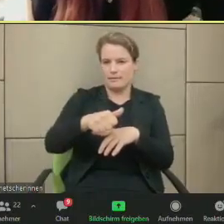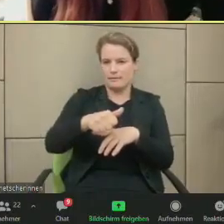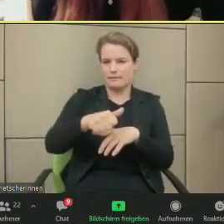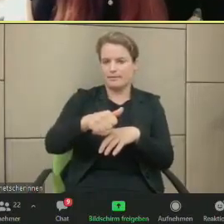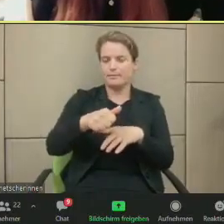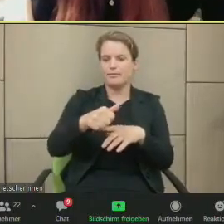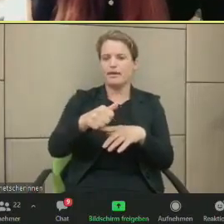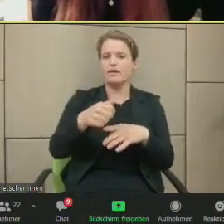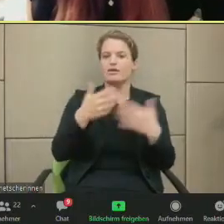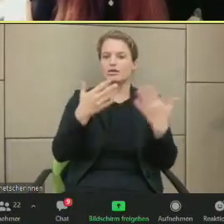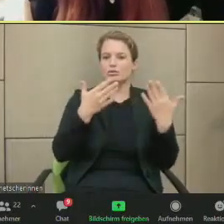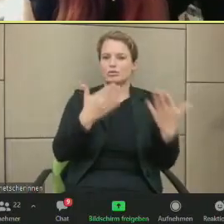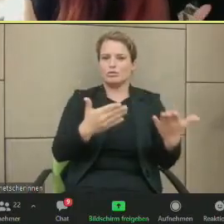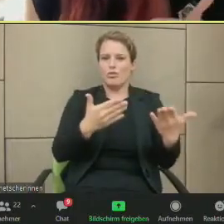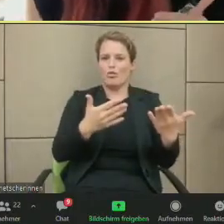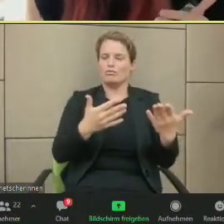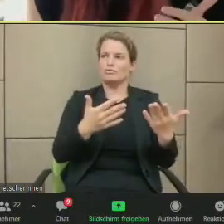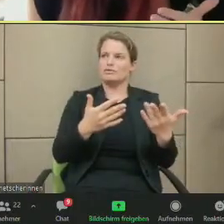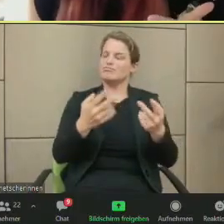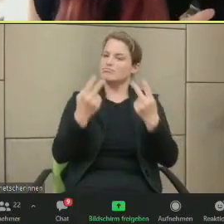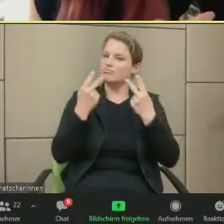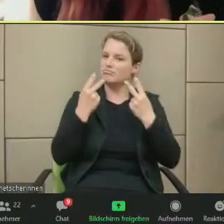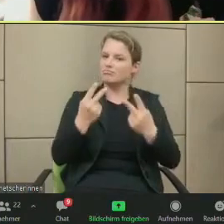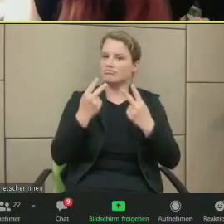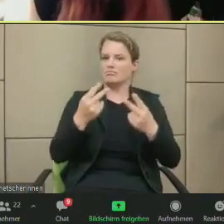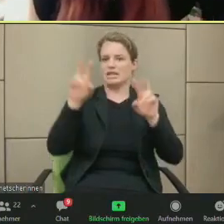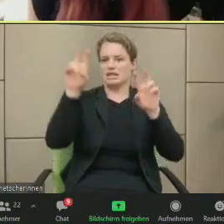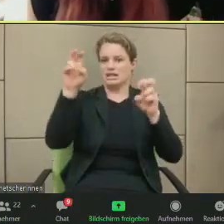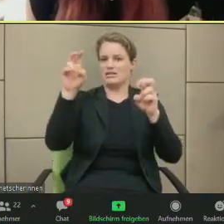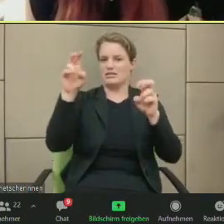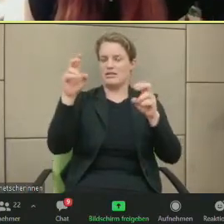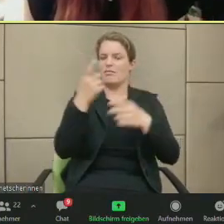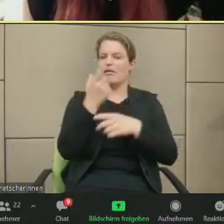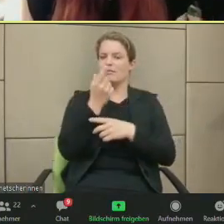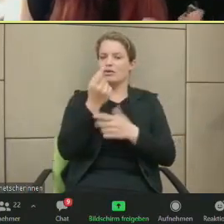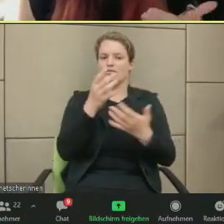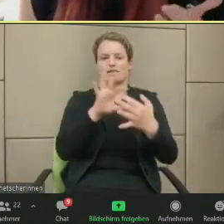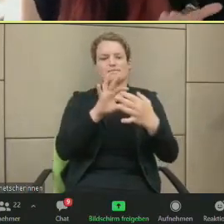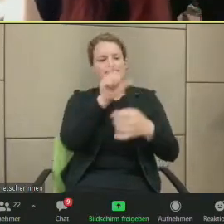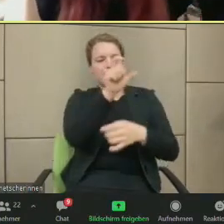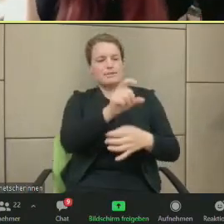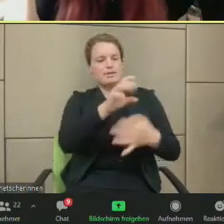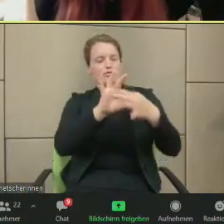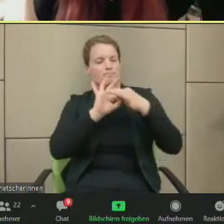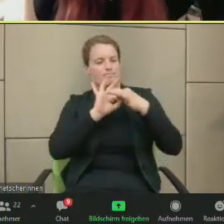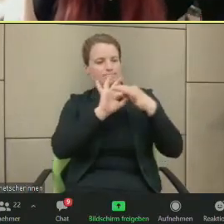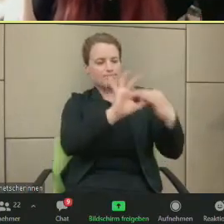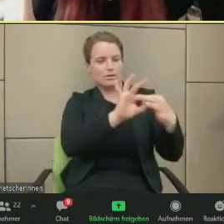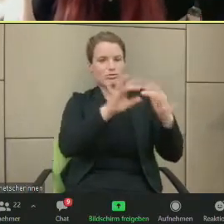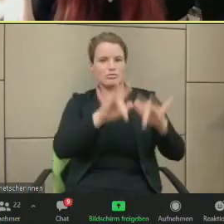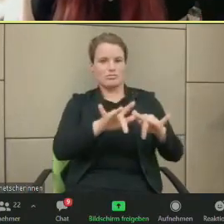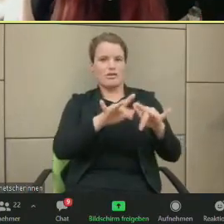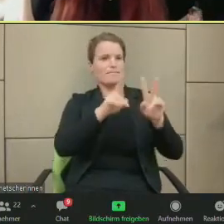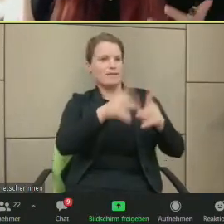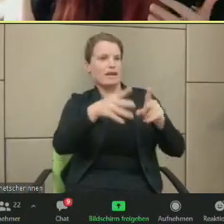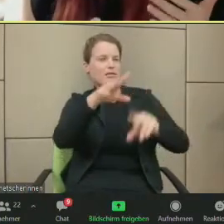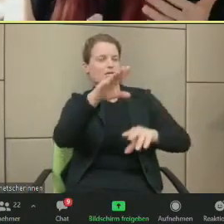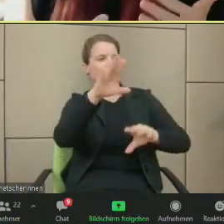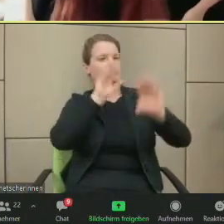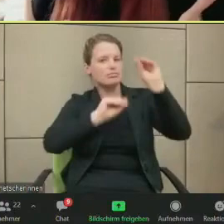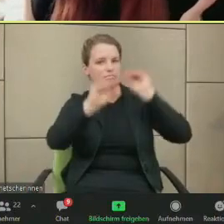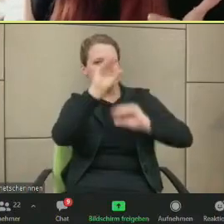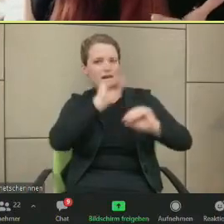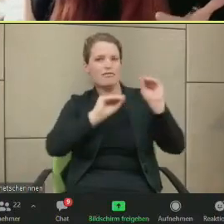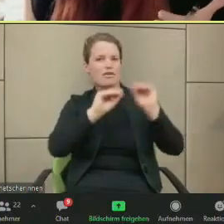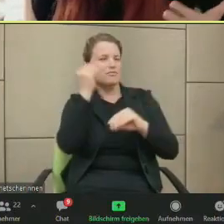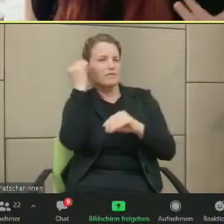hat eine ganz große Bedeutung, denn wenn ich einen persönlichen Bezug zu einer Person habe, dann lerne ich von dieser Person auch mehr, weil ich das Gefühl